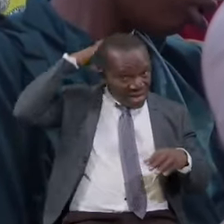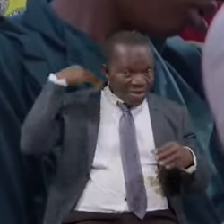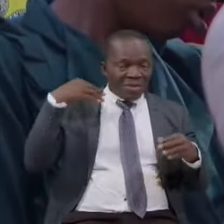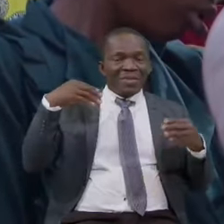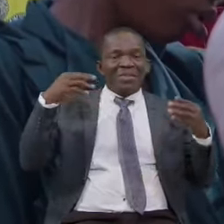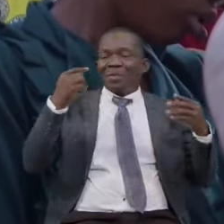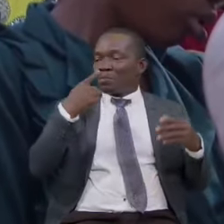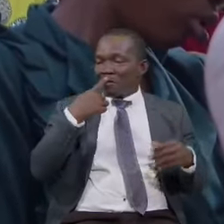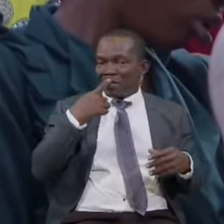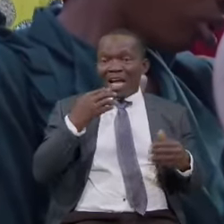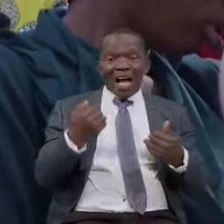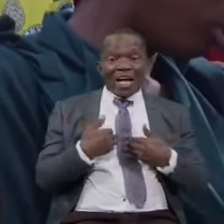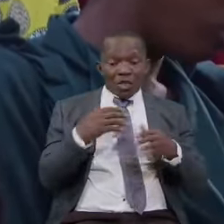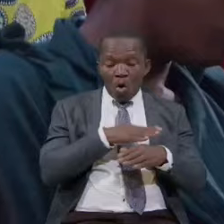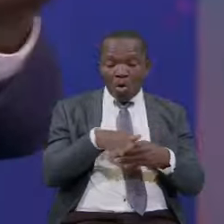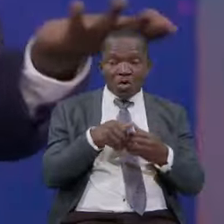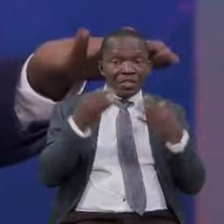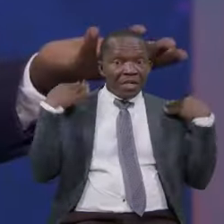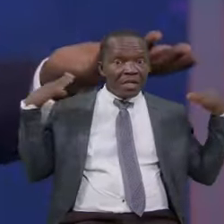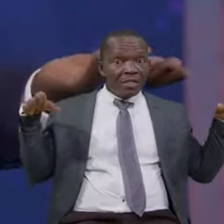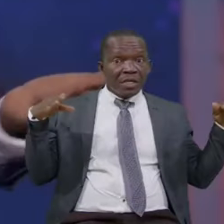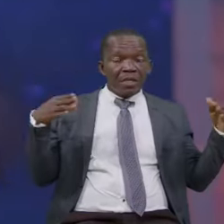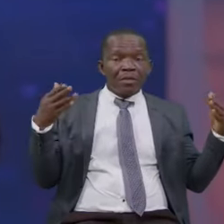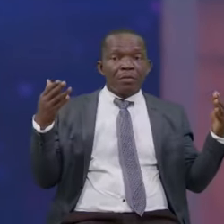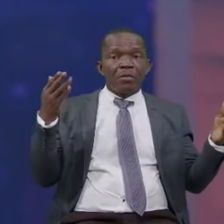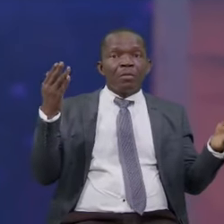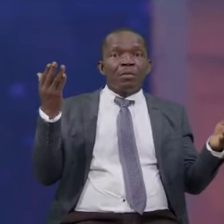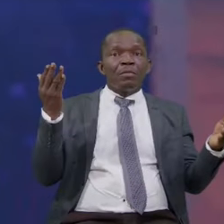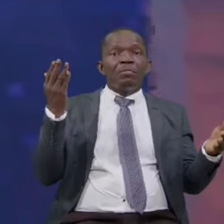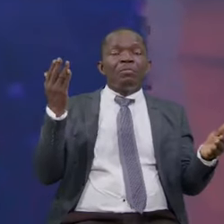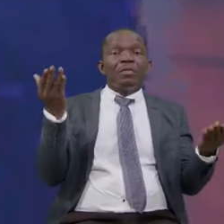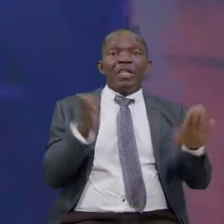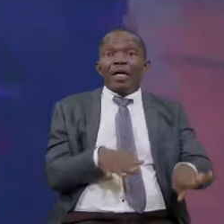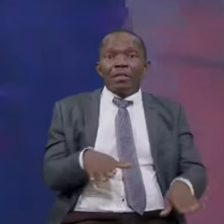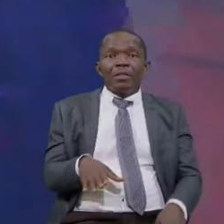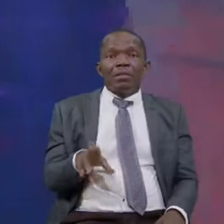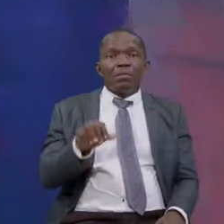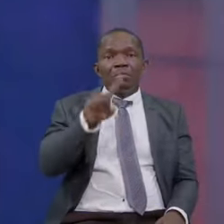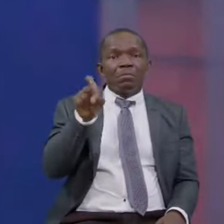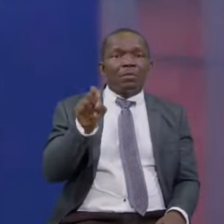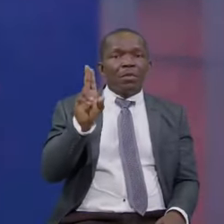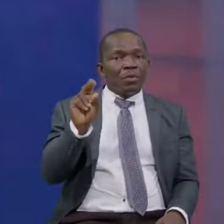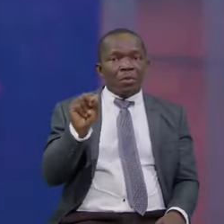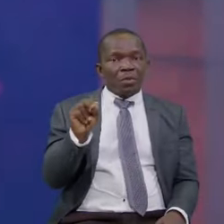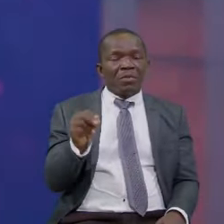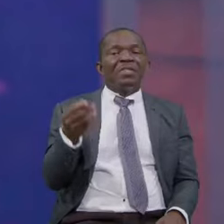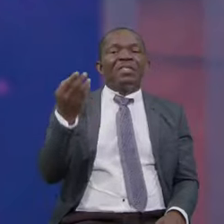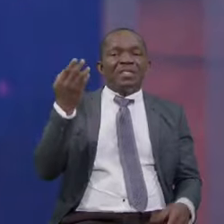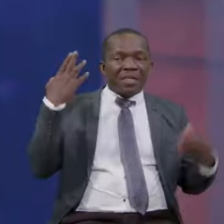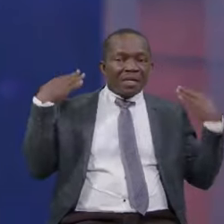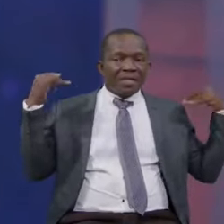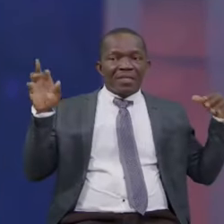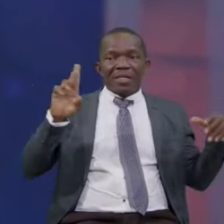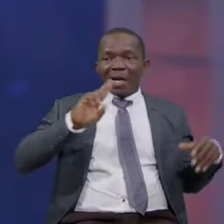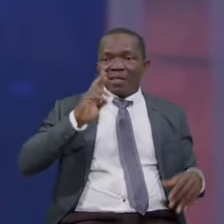morts les anges sont des ministres pour ceux d'entre nous qui sommes héritiers du salut et là roi